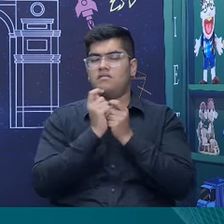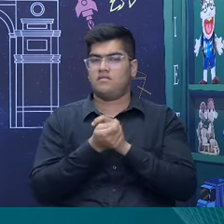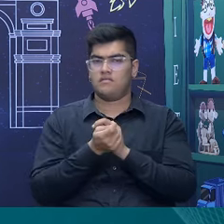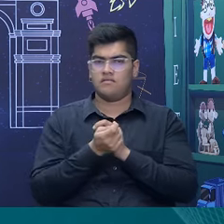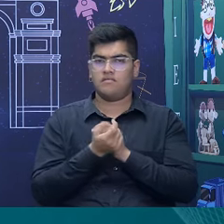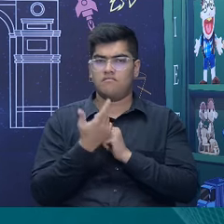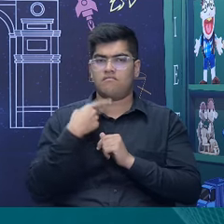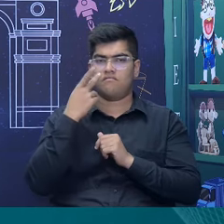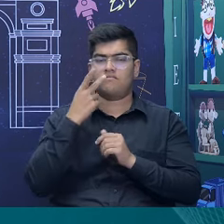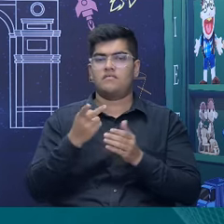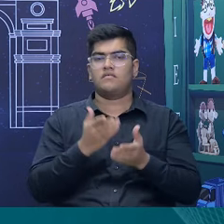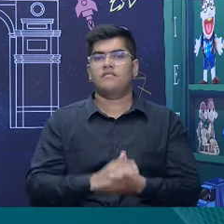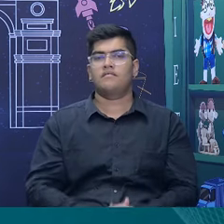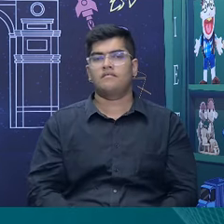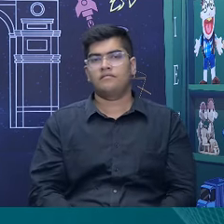बनाते